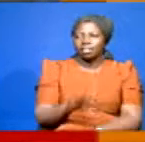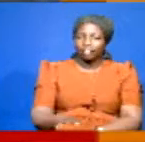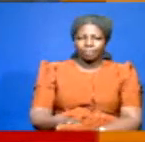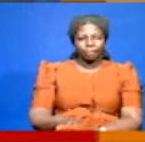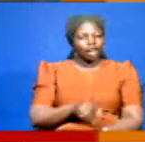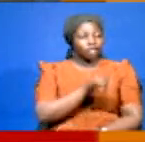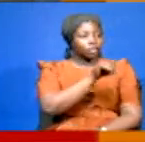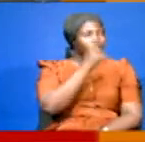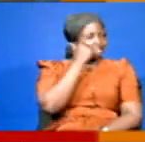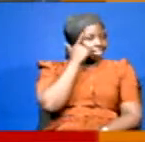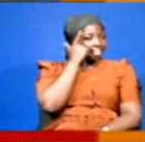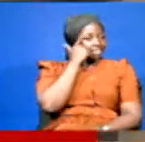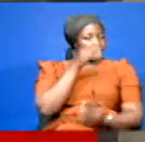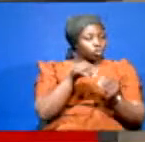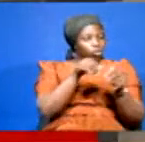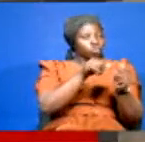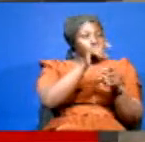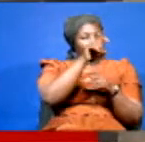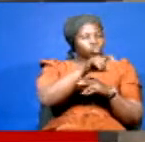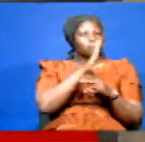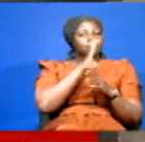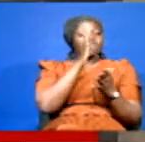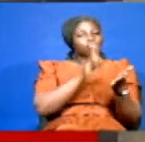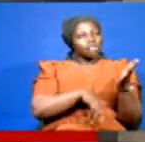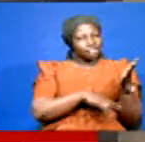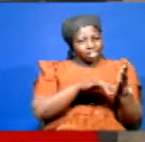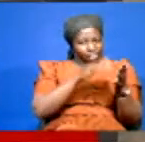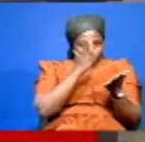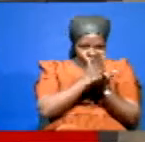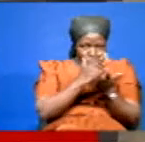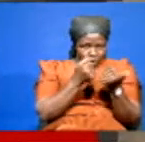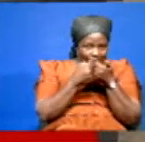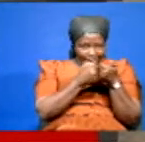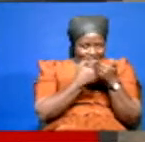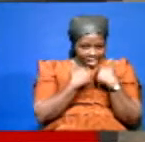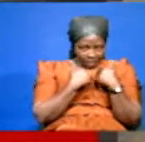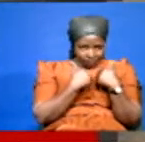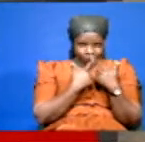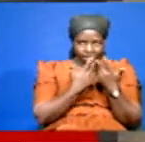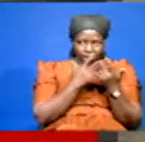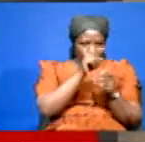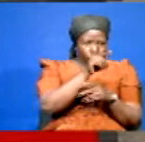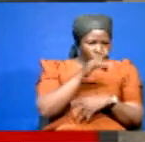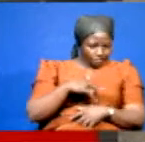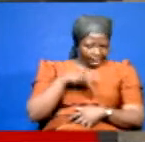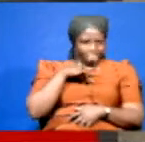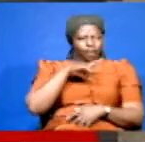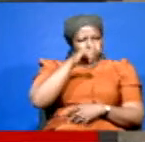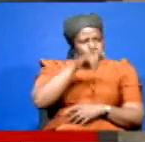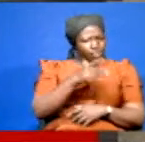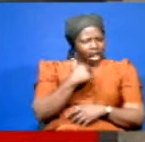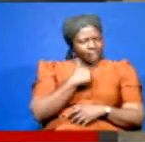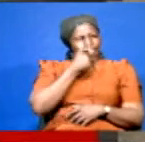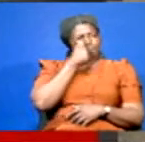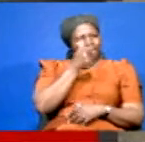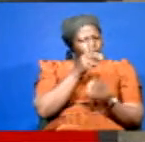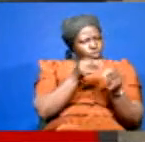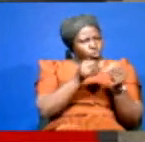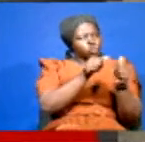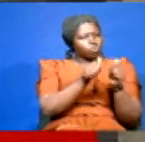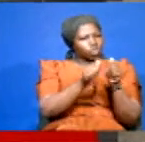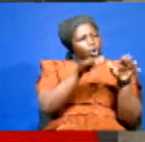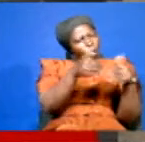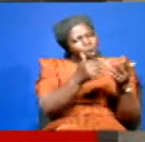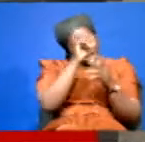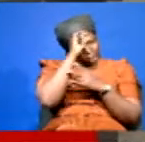Manake tunapozungumza ndio kuna changamoto. Nisalie tu kwako George, suluhu wewe unahisi inastahili kuwa ipi? Ama serikali inastahili ichukue